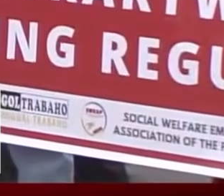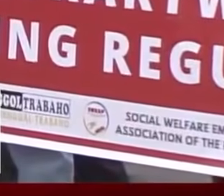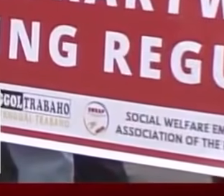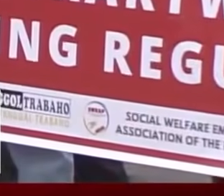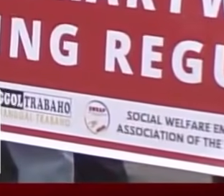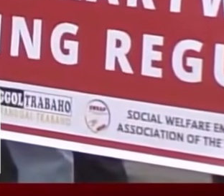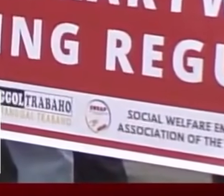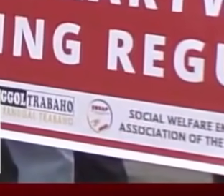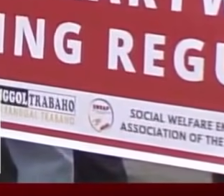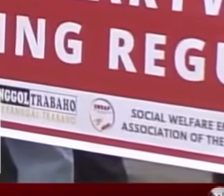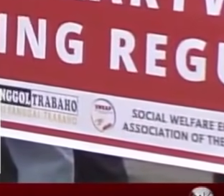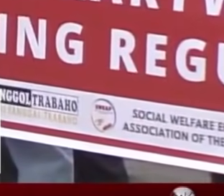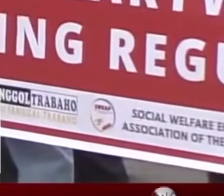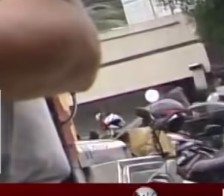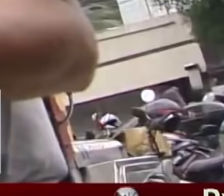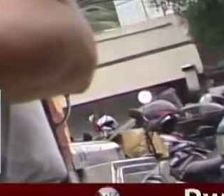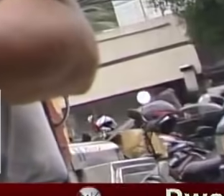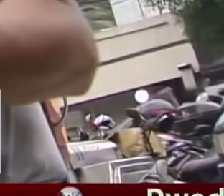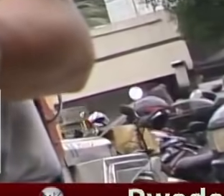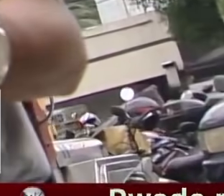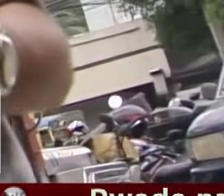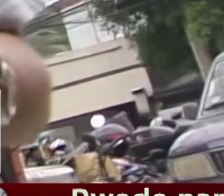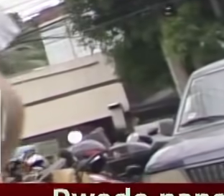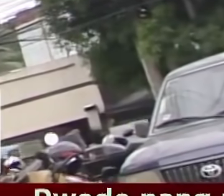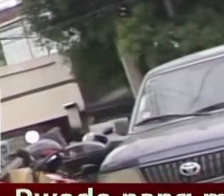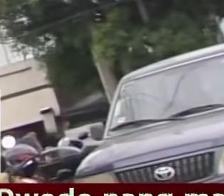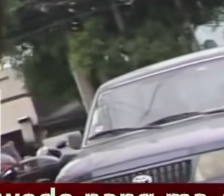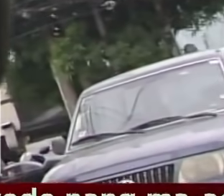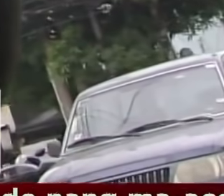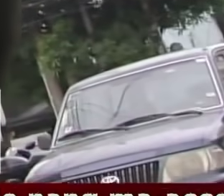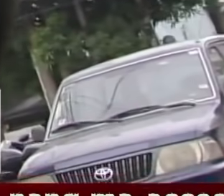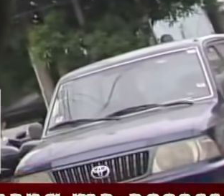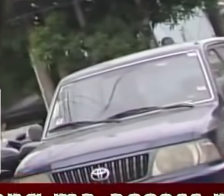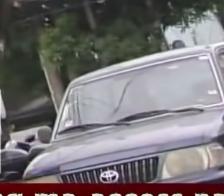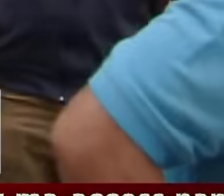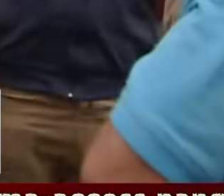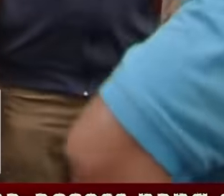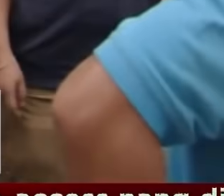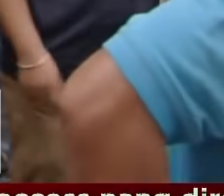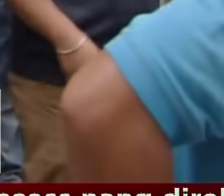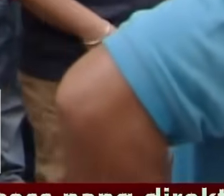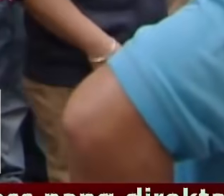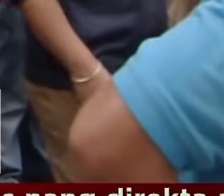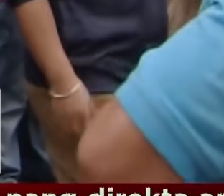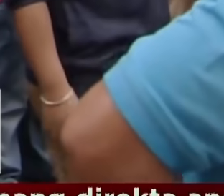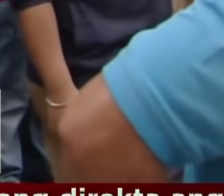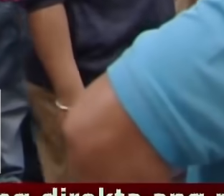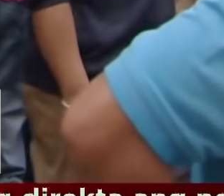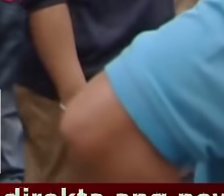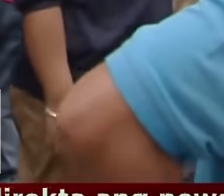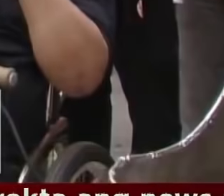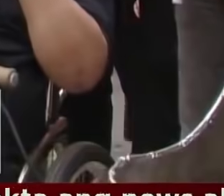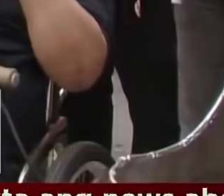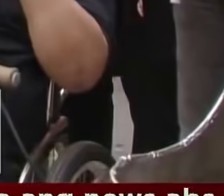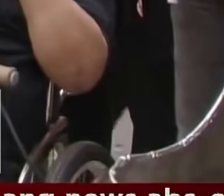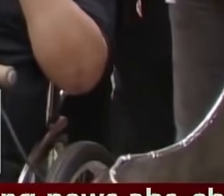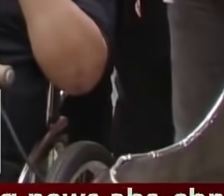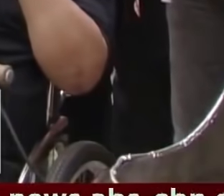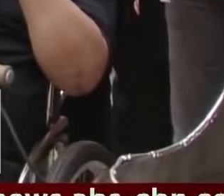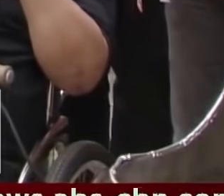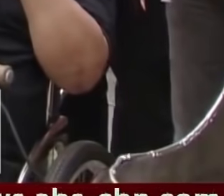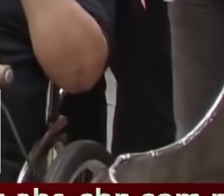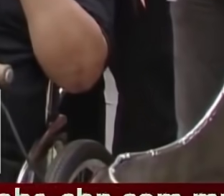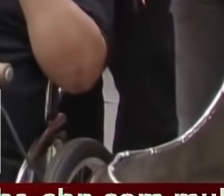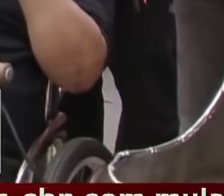sa Malacanang! Kinontra rin nila ang sinabi ni Pangulong Duterte na natupad ang halos lahat ng ipinangako niya noong siya